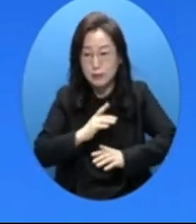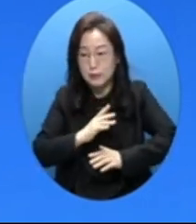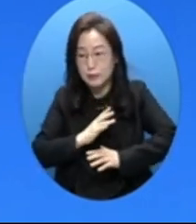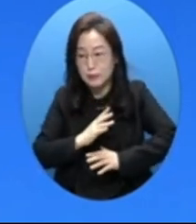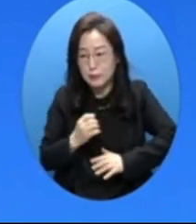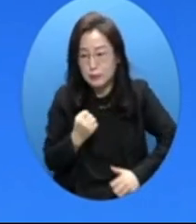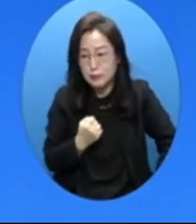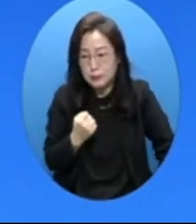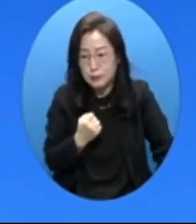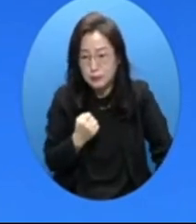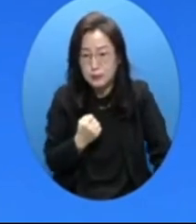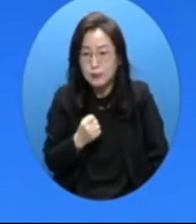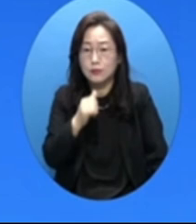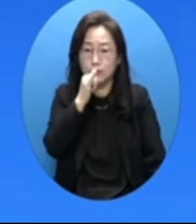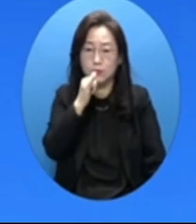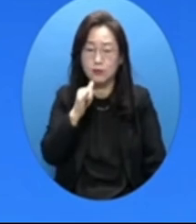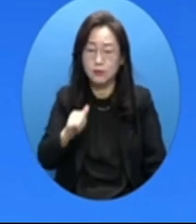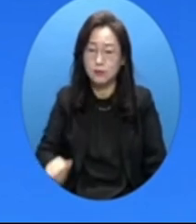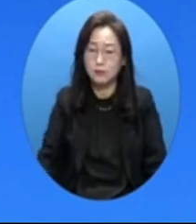머무르는 사람이 있습니다